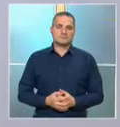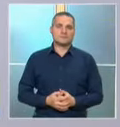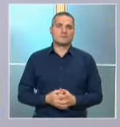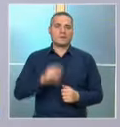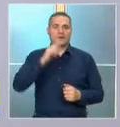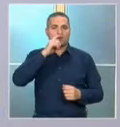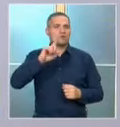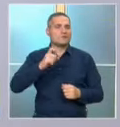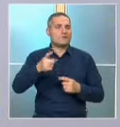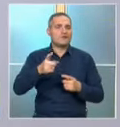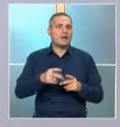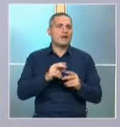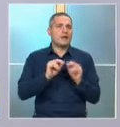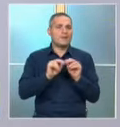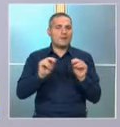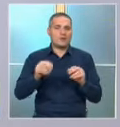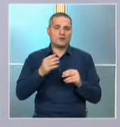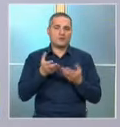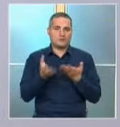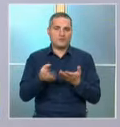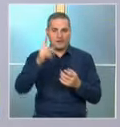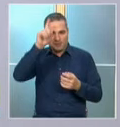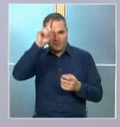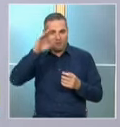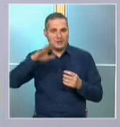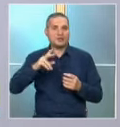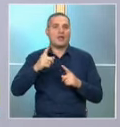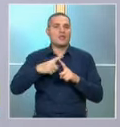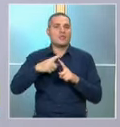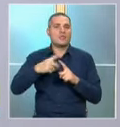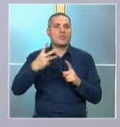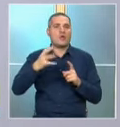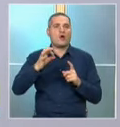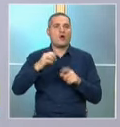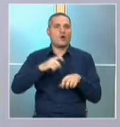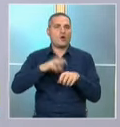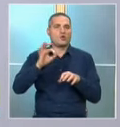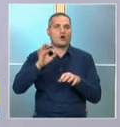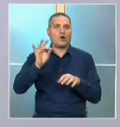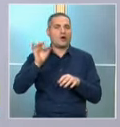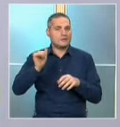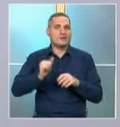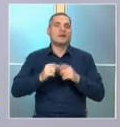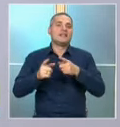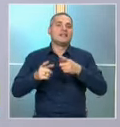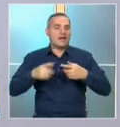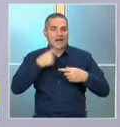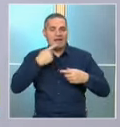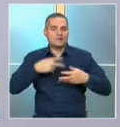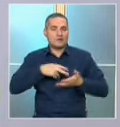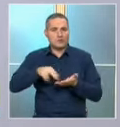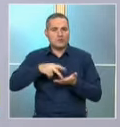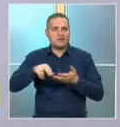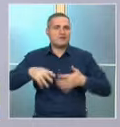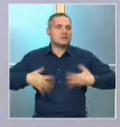Госпожо Георгиева, вие преподавате на това момиченце Теодора. Тя казва, че ходи с желание. Така ли е? Проявява